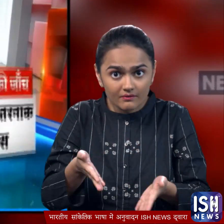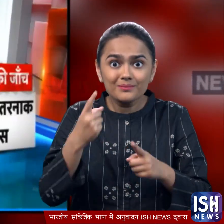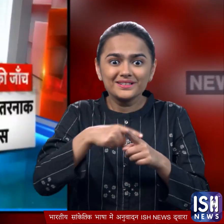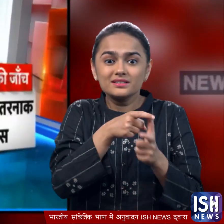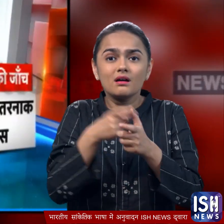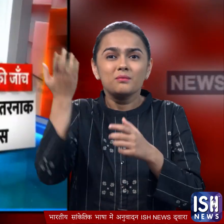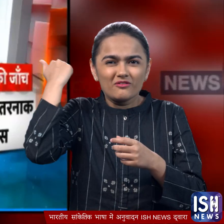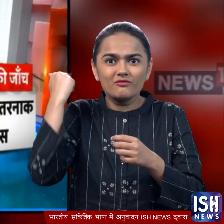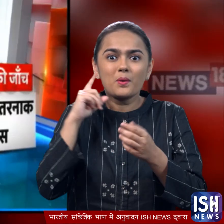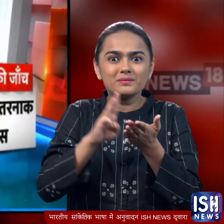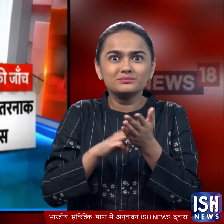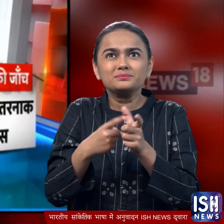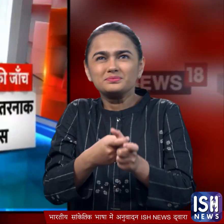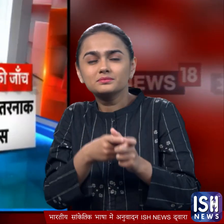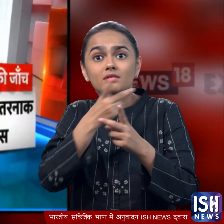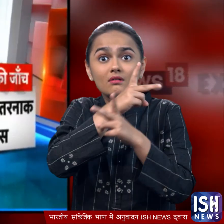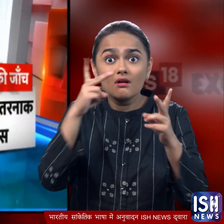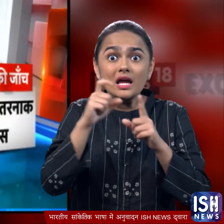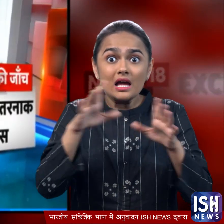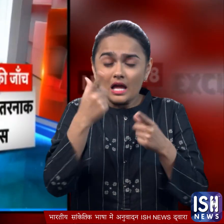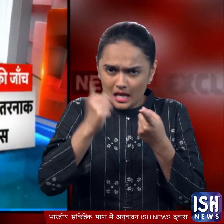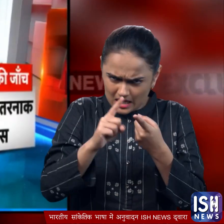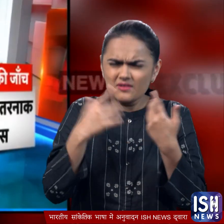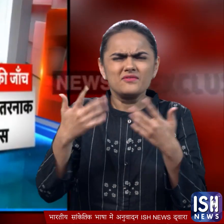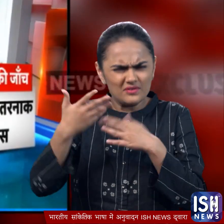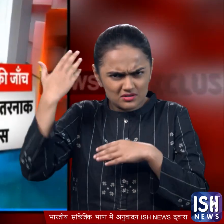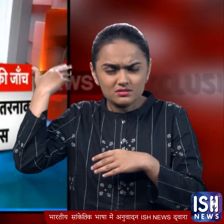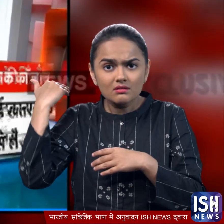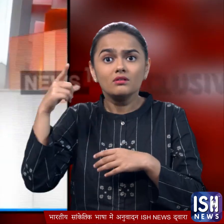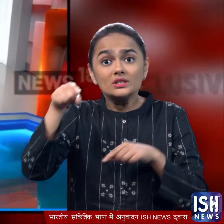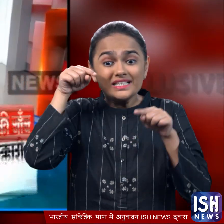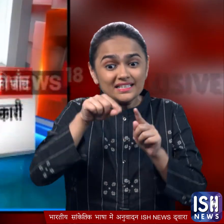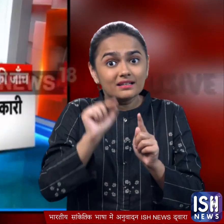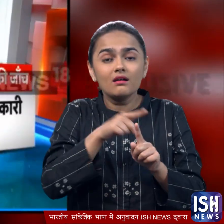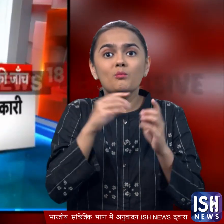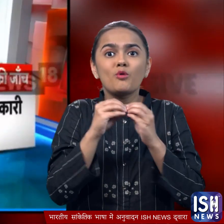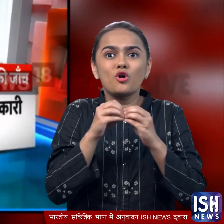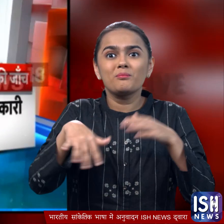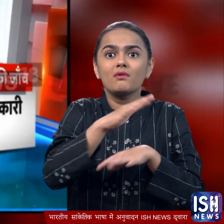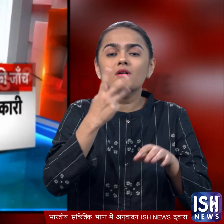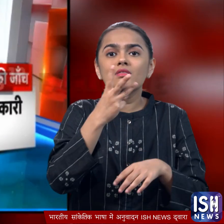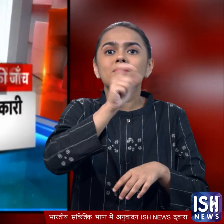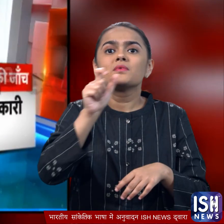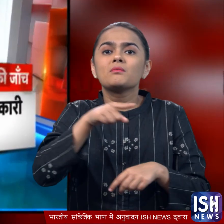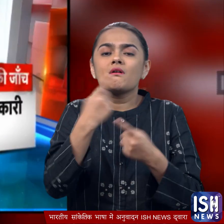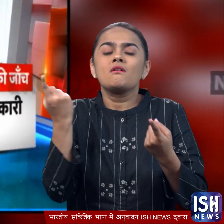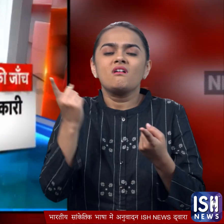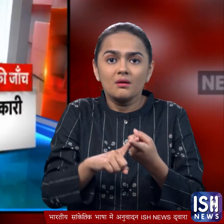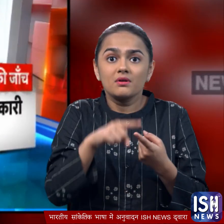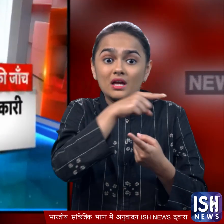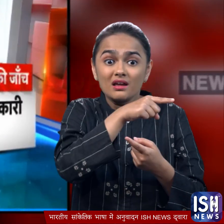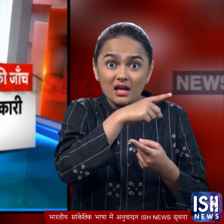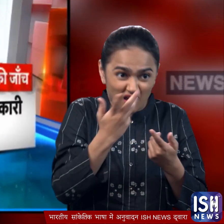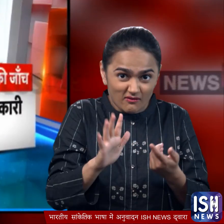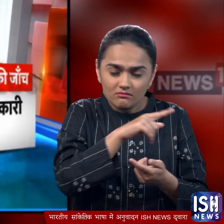युद्धपोत कई मिसाइल और रॉकेट लॉन्चर जैसे खतरनाक हथियारों से भी लैस है। यही वजह रही कि मुंबई में मौजूद नौसेना के 3 अधिकारियों ने हादसे की तुरंत